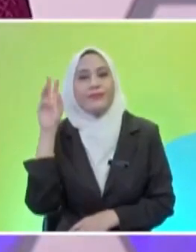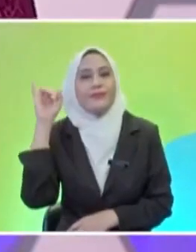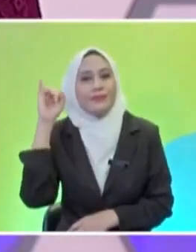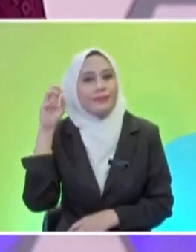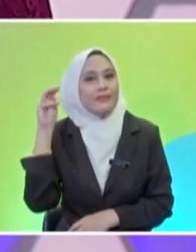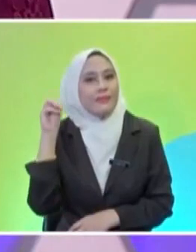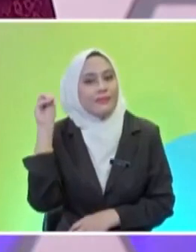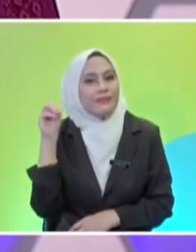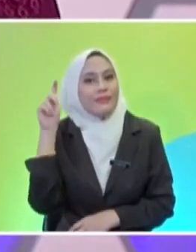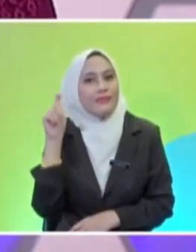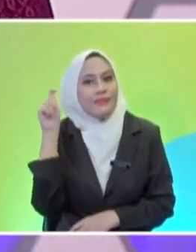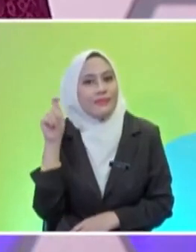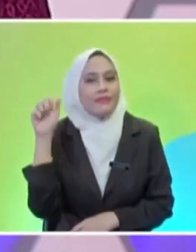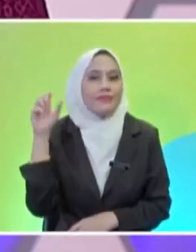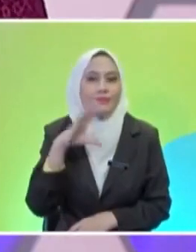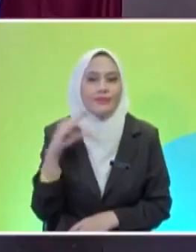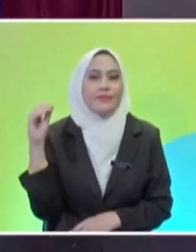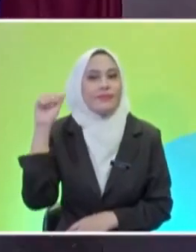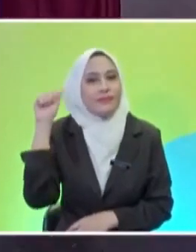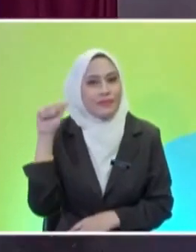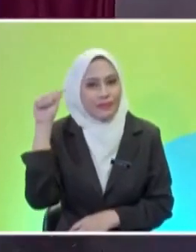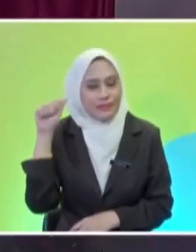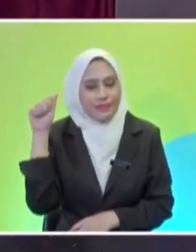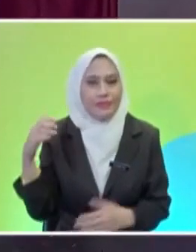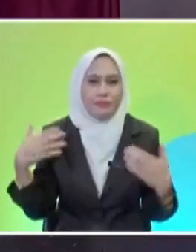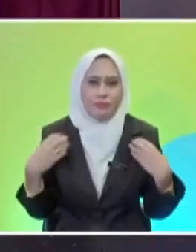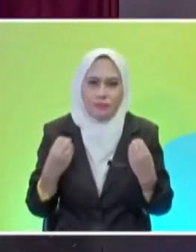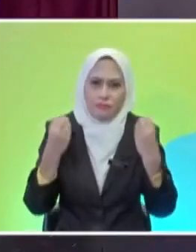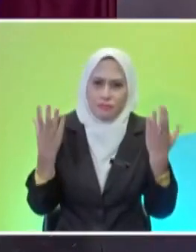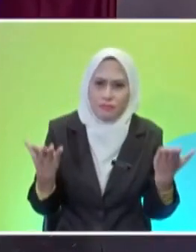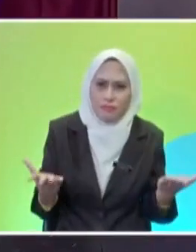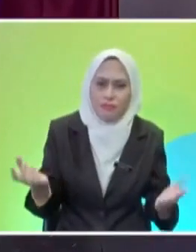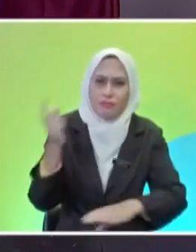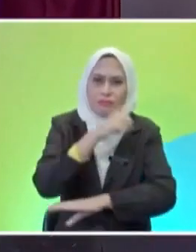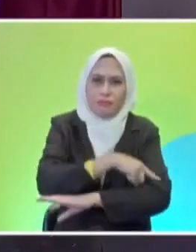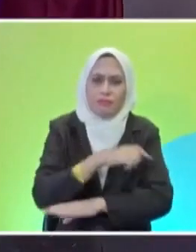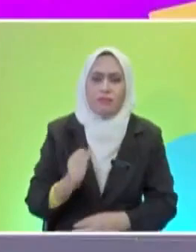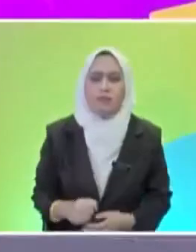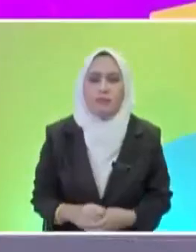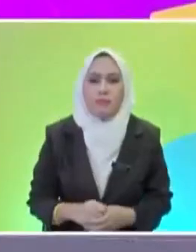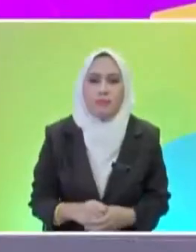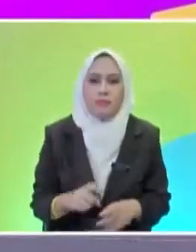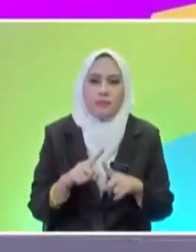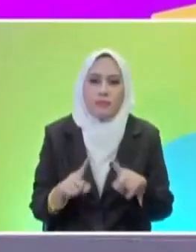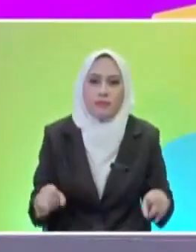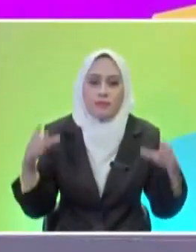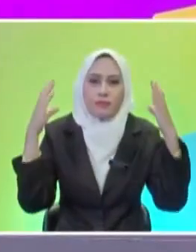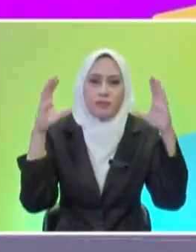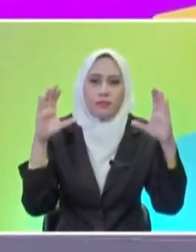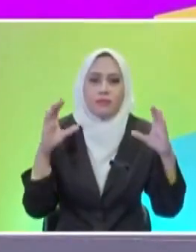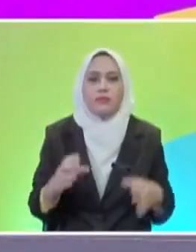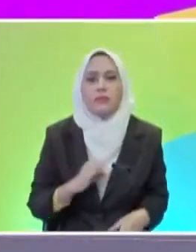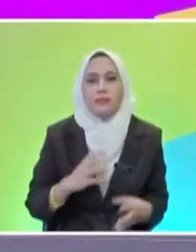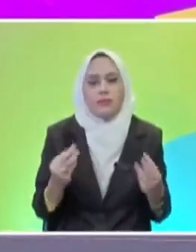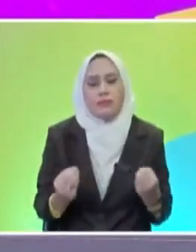Jumaat, Sabtu, Ahad. Ada banyak hari tu cikgu. Saya rasa kita nak belajar hari ni. Tapi cikgu, saya nak rehat sebentar boleh tak